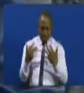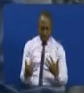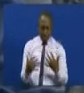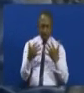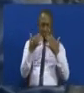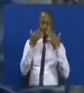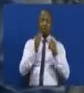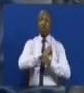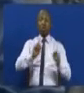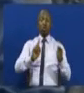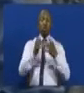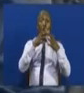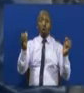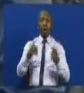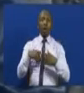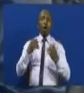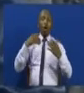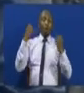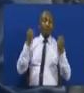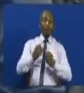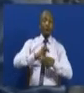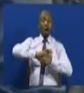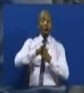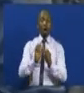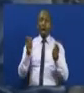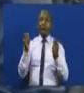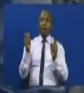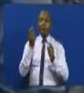usije ukatoka hapo umepona corona lakini una macho.